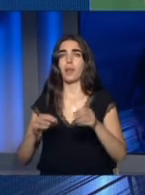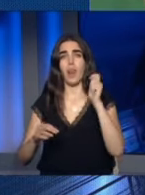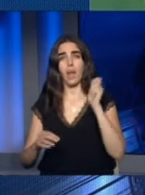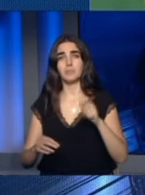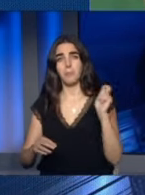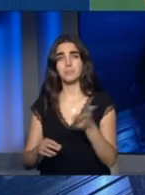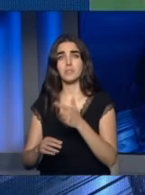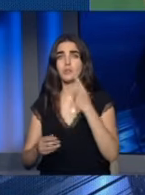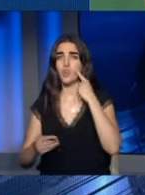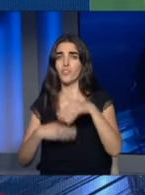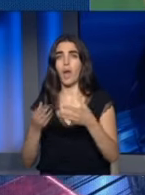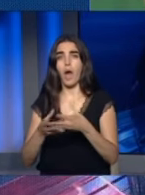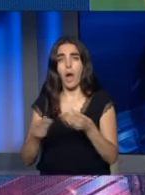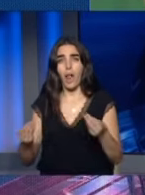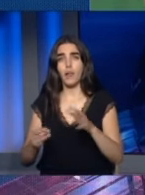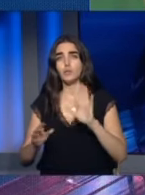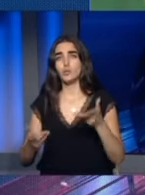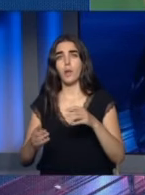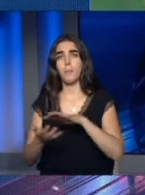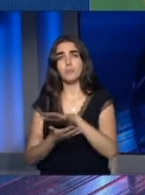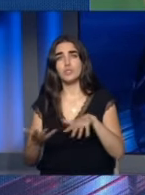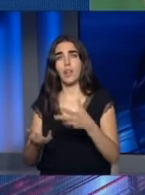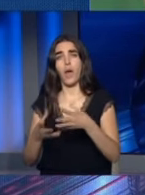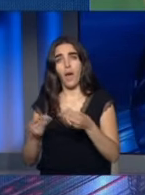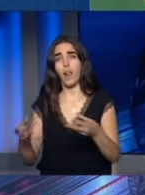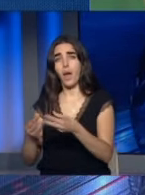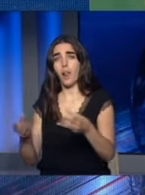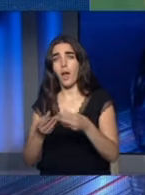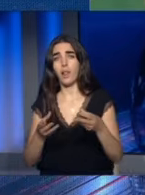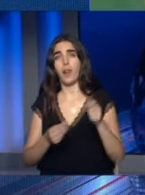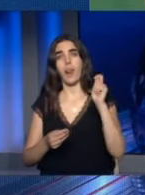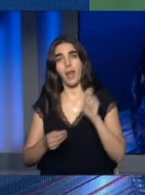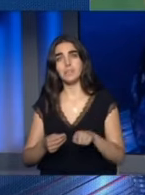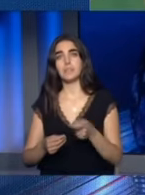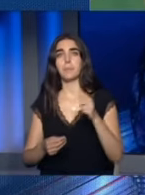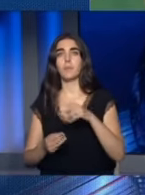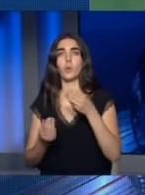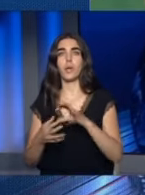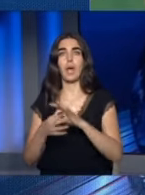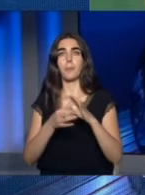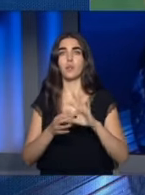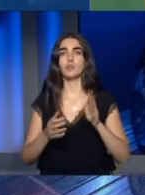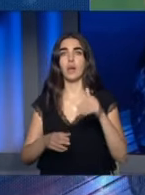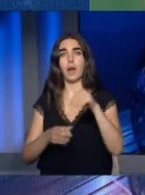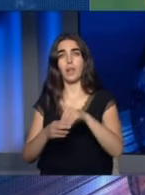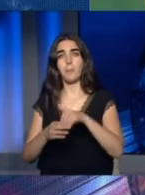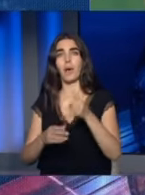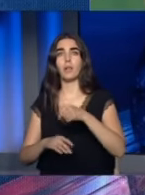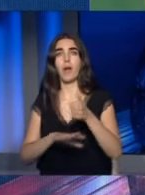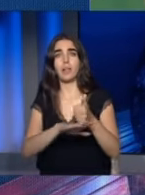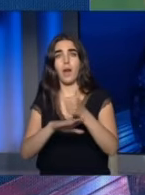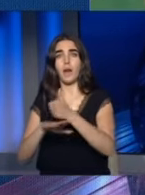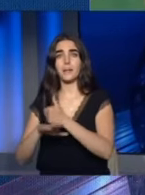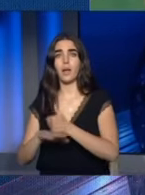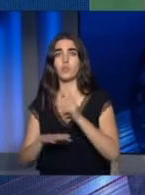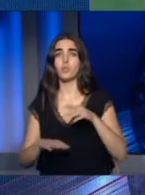للجمهوريه اللبنانيه كمدخل اساسي لحل الازمه المتفاقم اضافه الى مسائل اخرى كقانون الانتخابات واللامركزيه